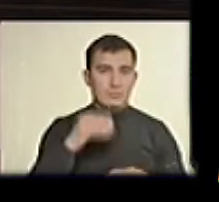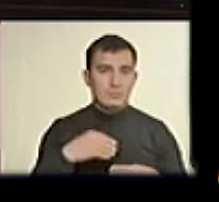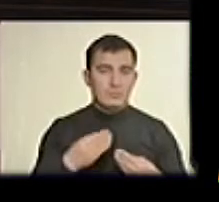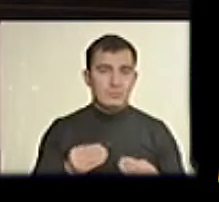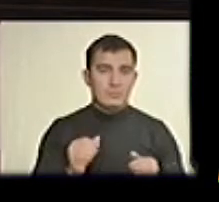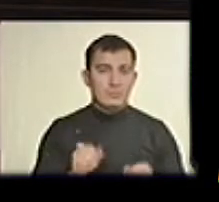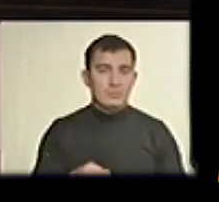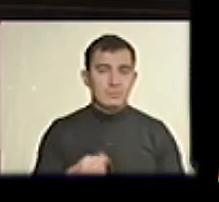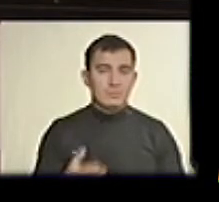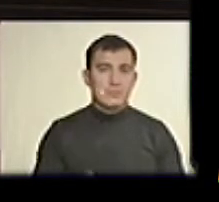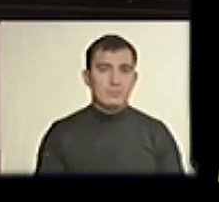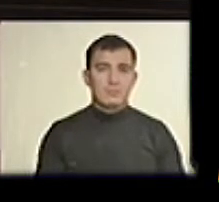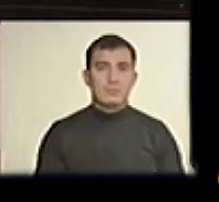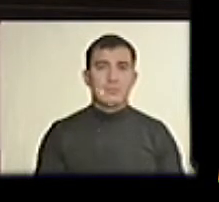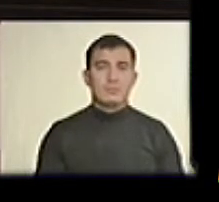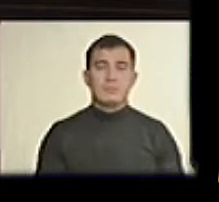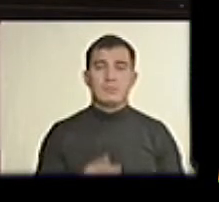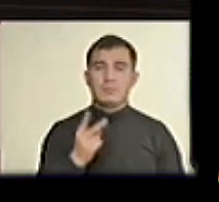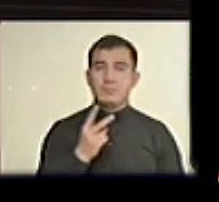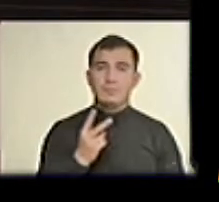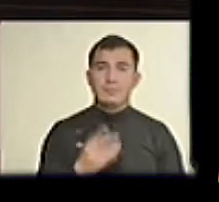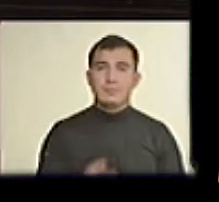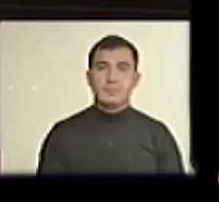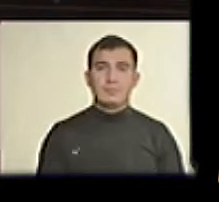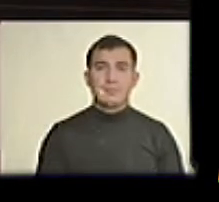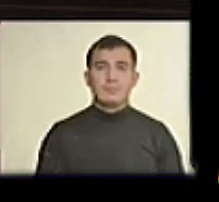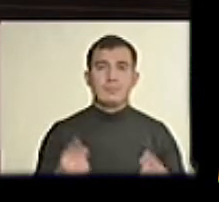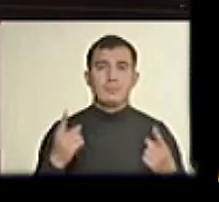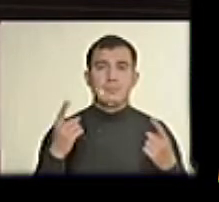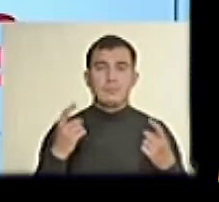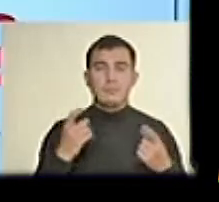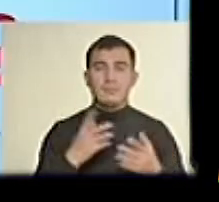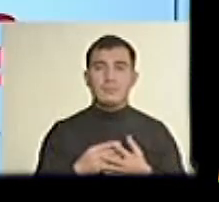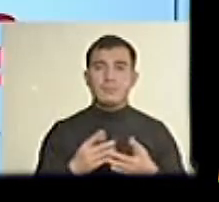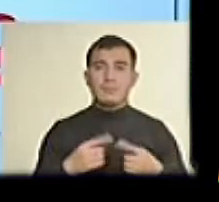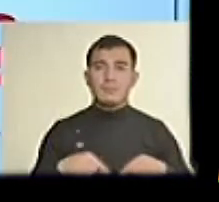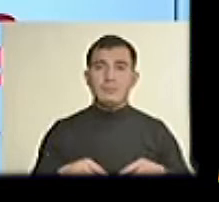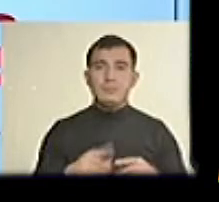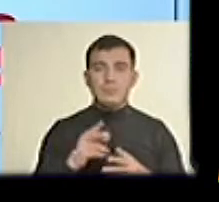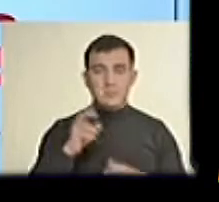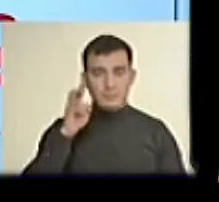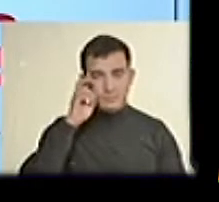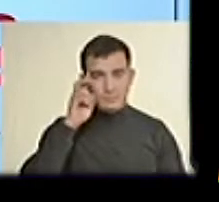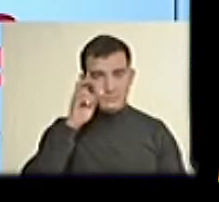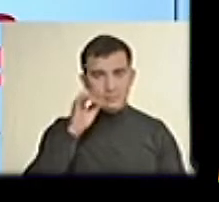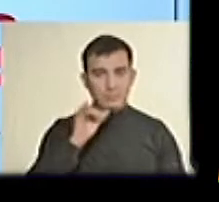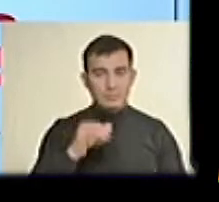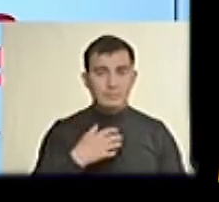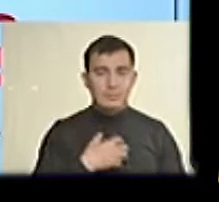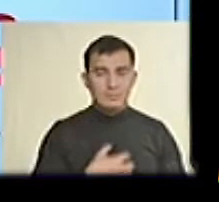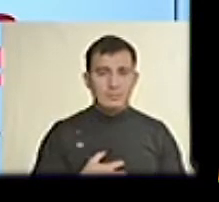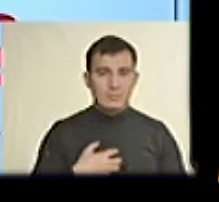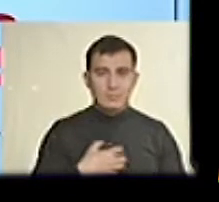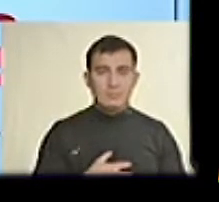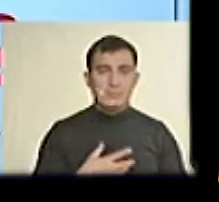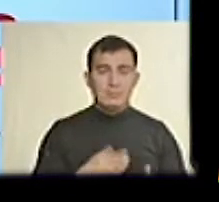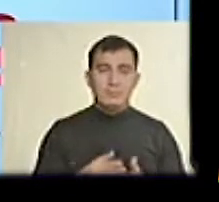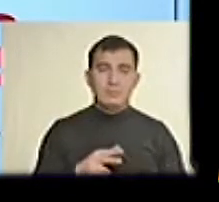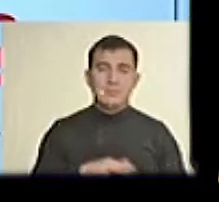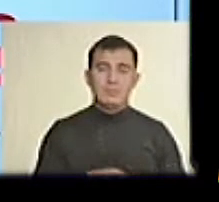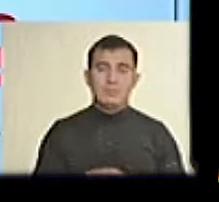deb o'ylayman. Ikkinchi savolimizda Buxoro amirligidagi davlatning asosiy soliqi